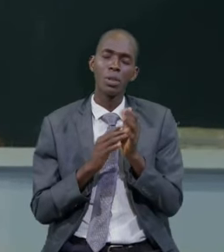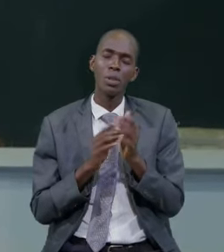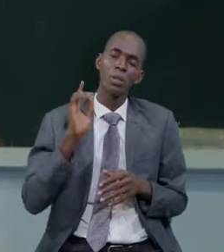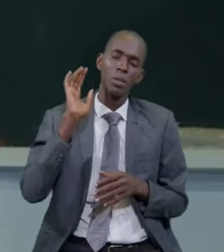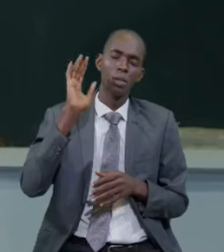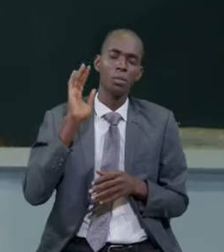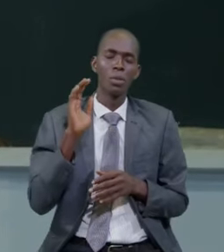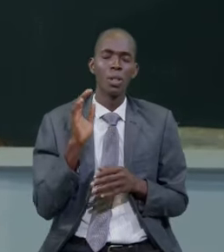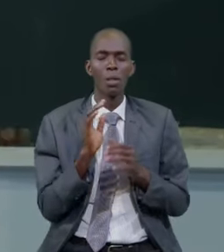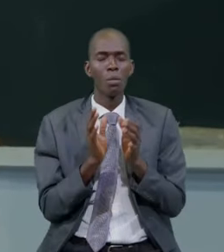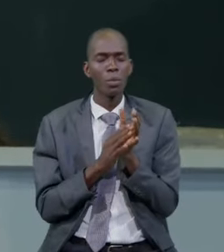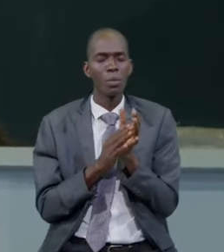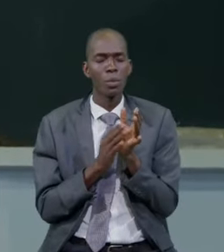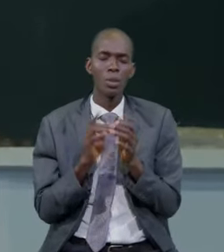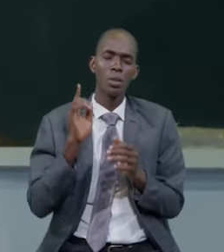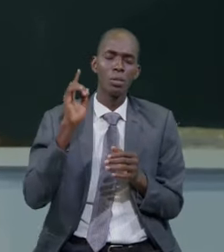Magnifie-le.